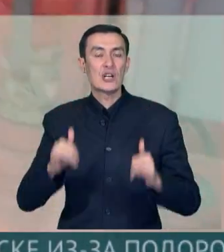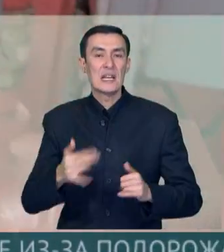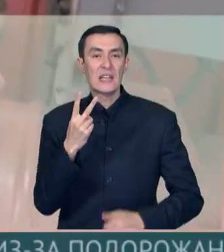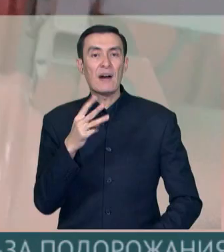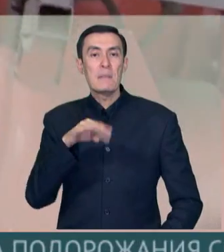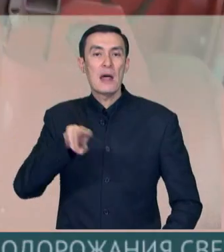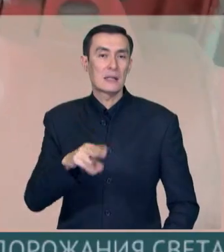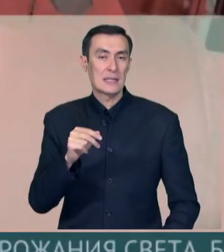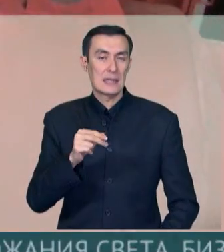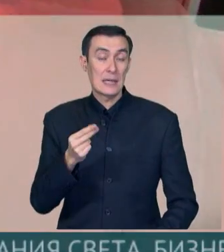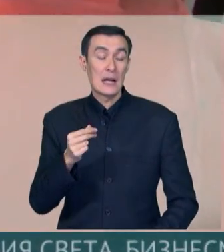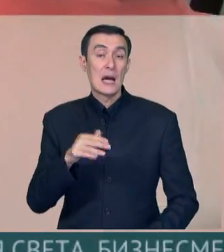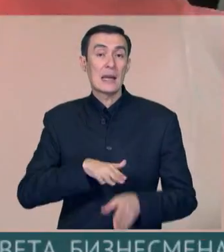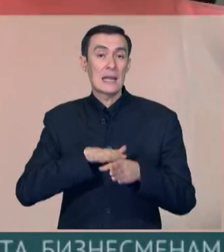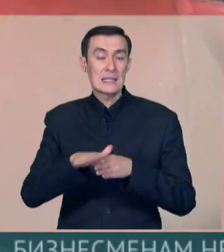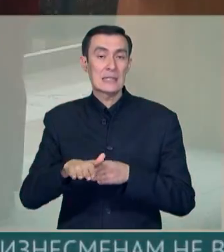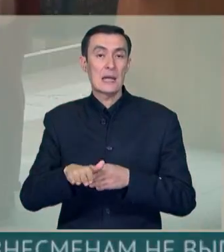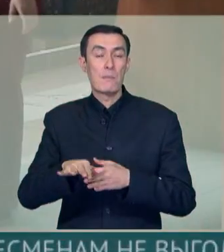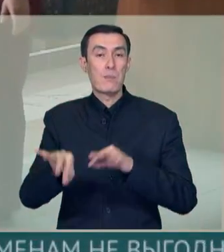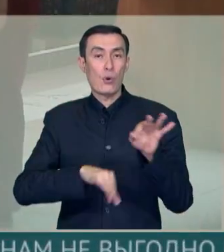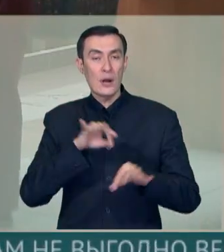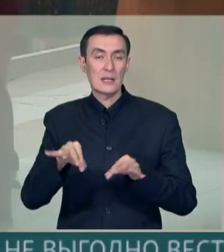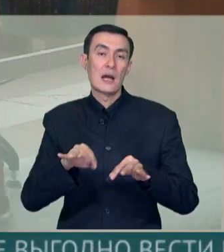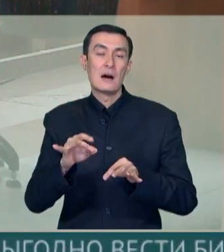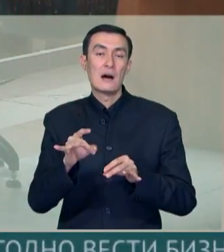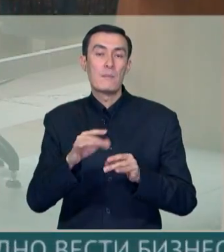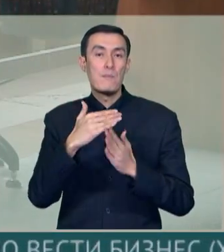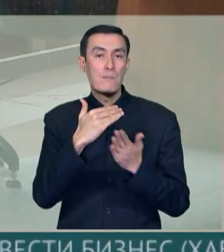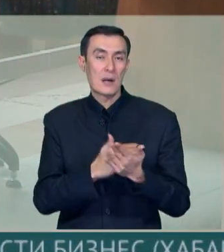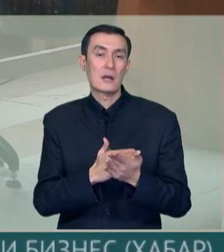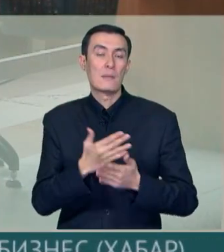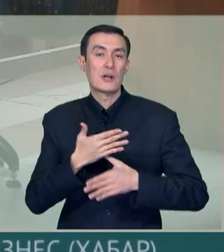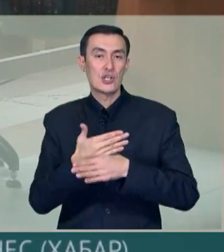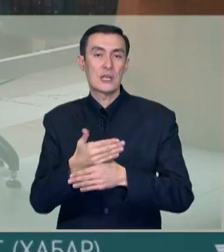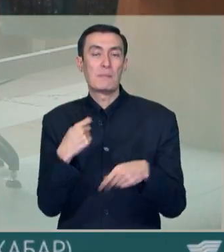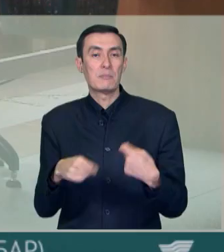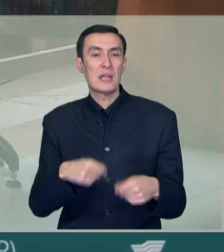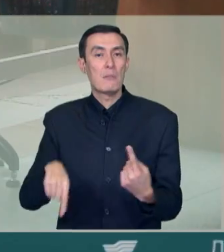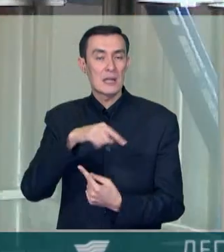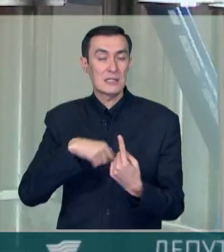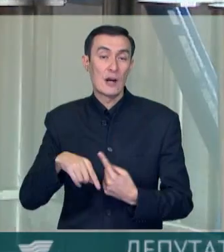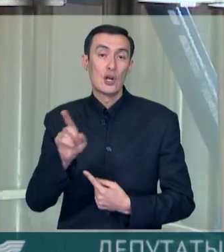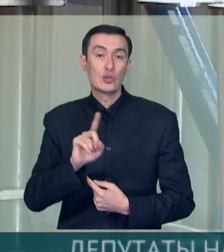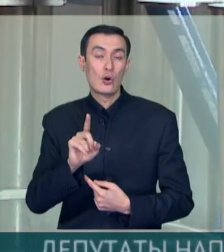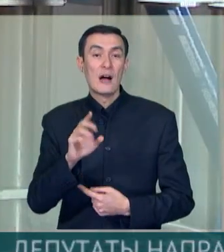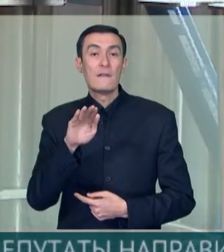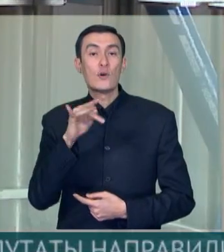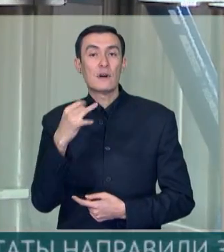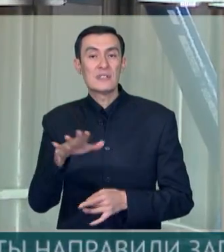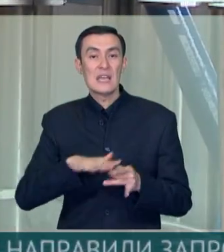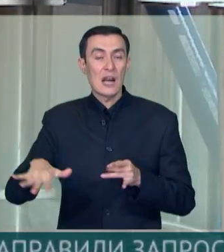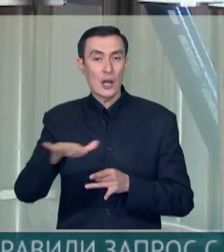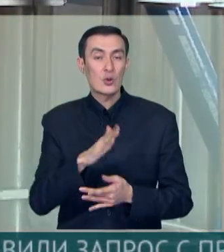тенге. Реализация инвестпроекта идет в рамках региональной карты поддержки предпринимательства. Отмечу, что Федоровский